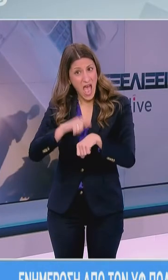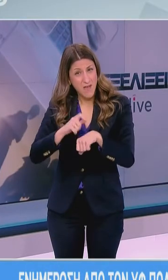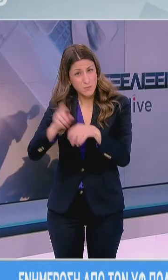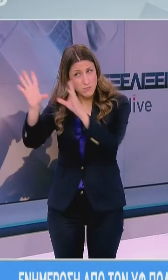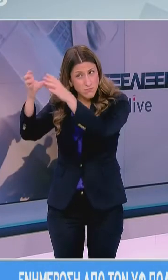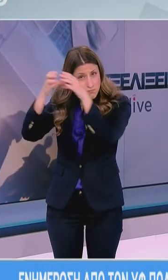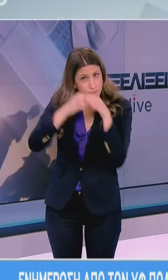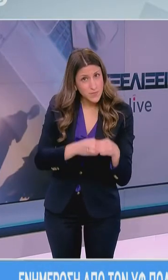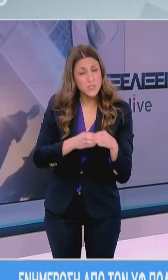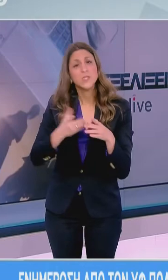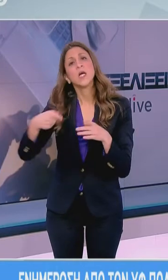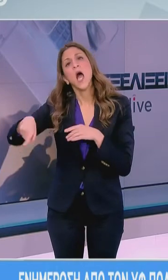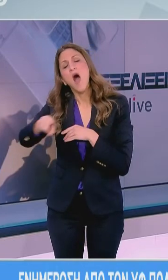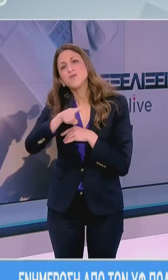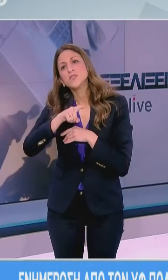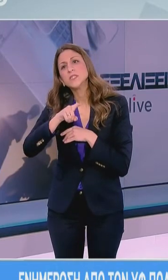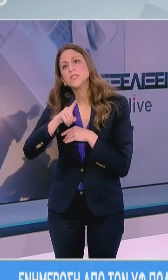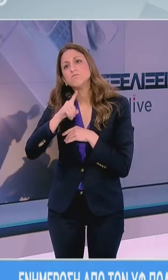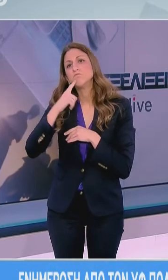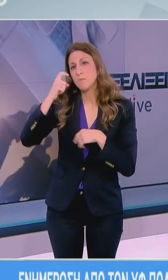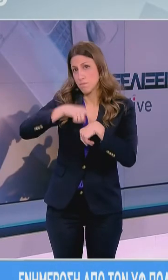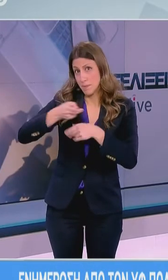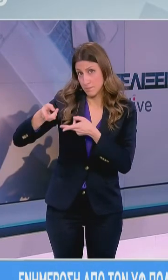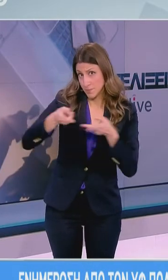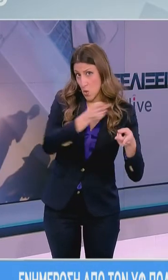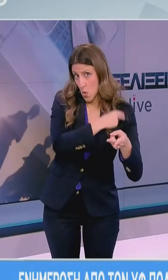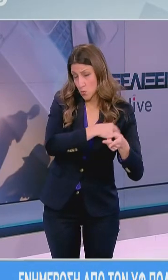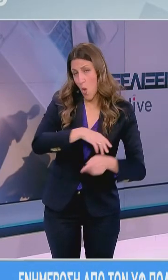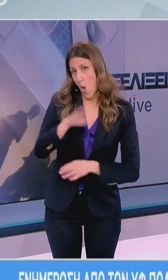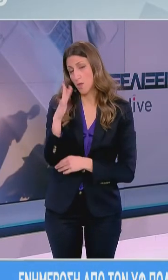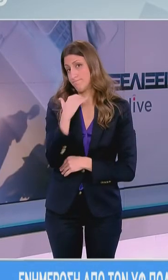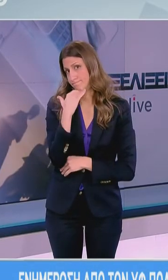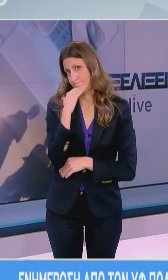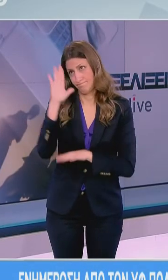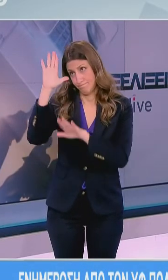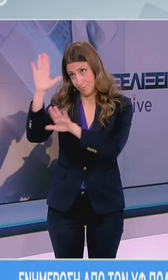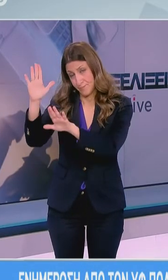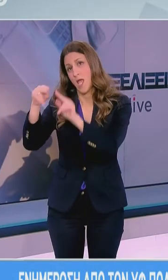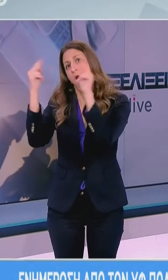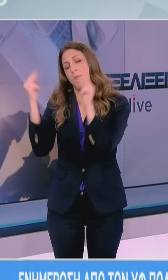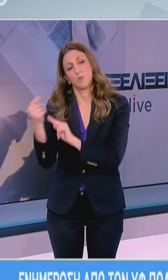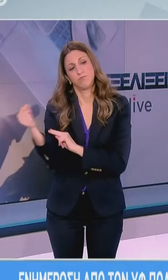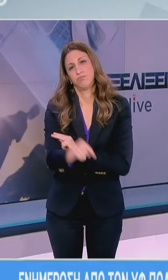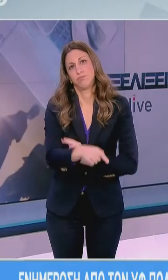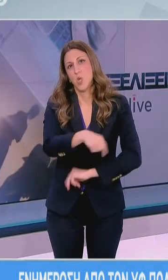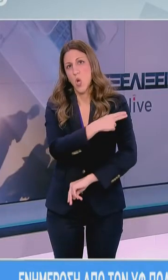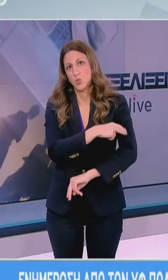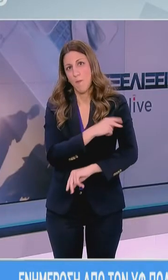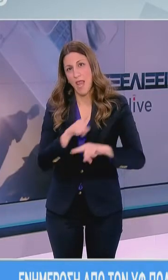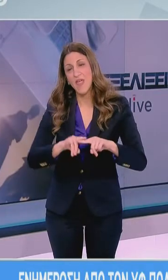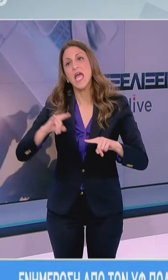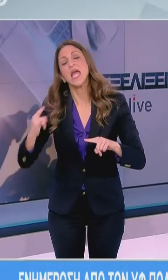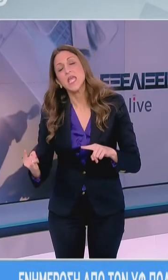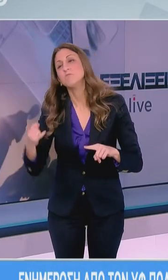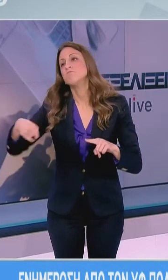συμπολίτες μας που είτε χρήζουν άμεσης υγειονομικής φροντίδας, η οποία δεν μπορεί να τους παρασχεθεί στον τόπο τους, είτε δεν έχουν που να μείνουν, είτε